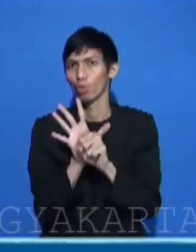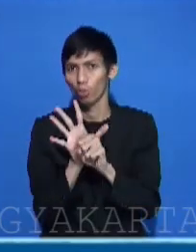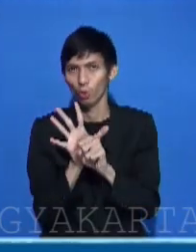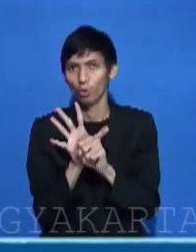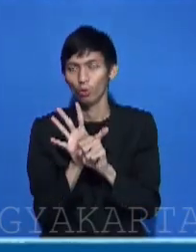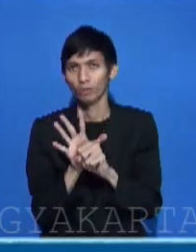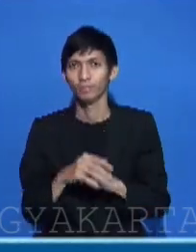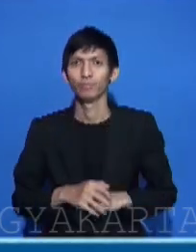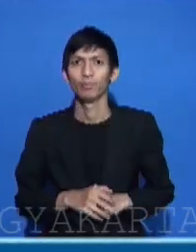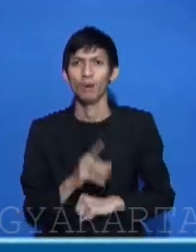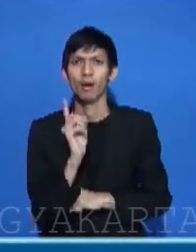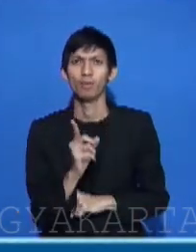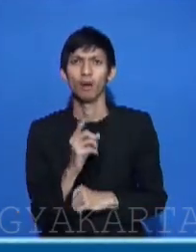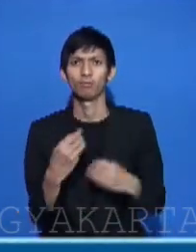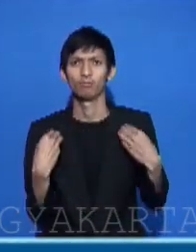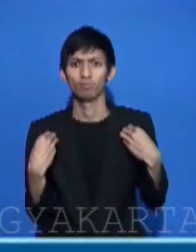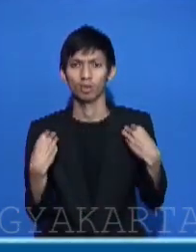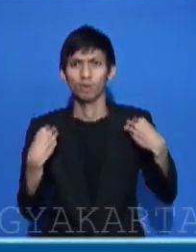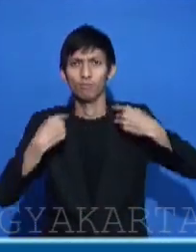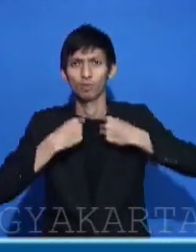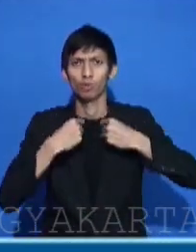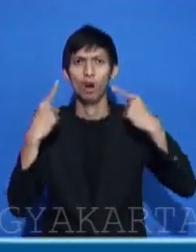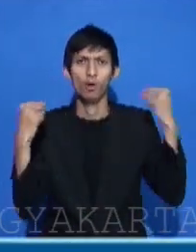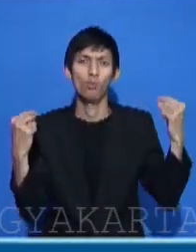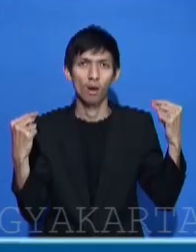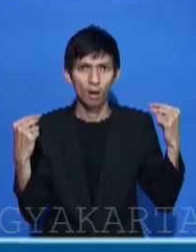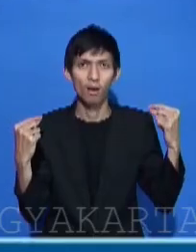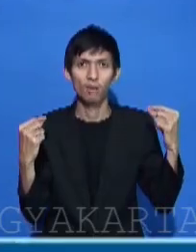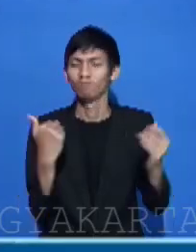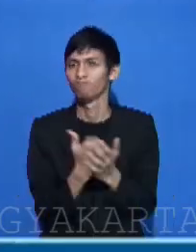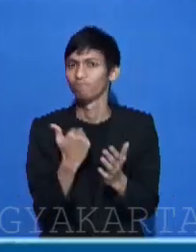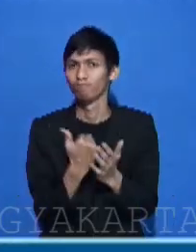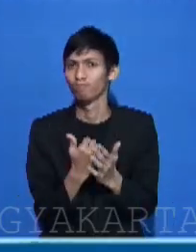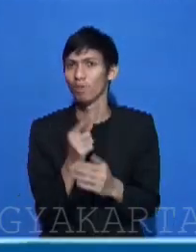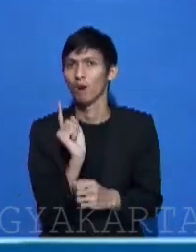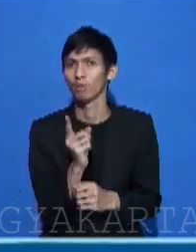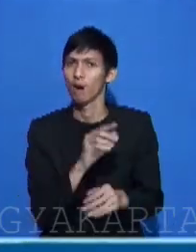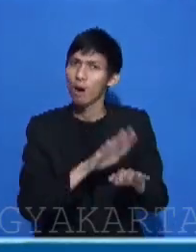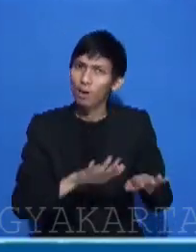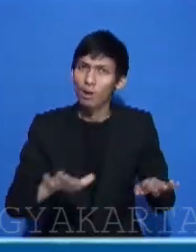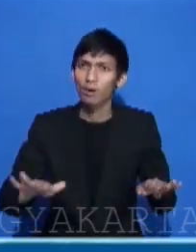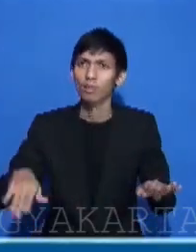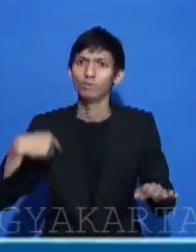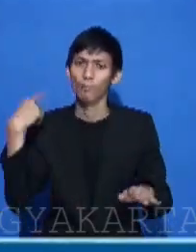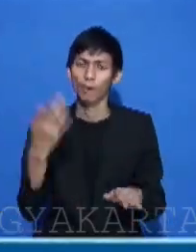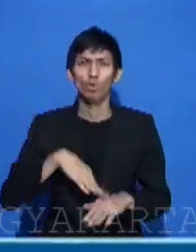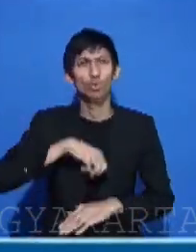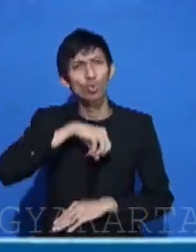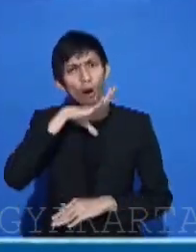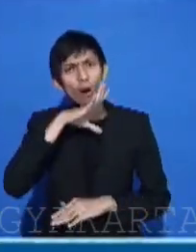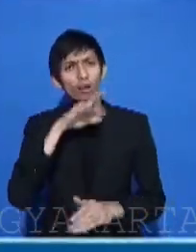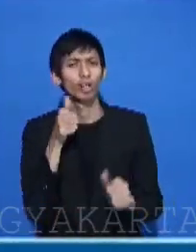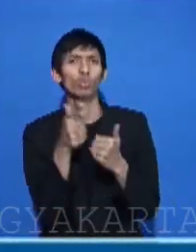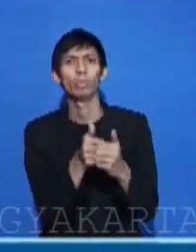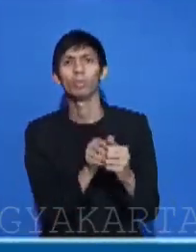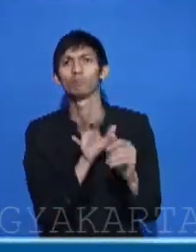ngagem maneka warni busana tradisional Jawi menika, atusan warga wiwit saking lare inggo tiyang sepuh melampah ngubengi kampung Kali Gintung